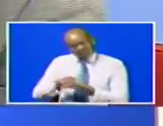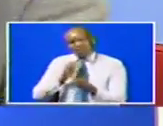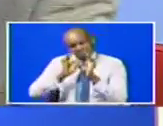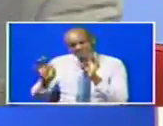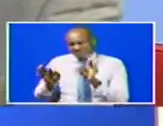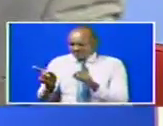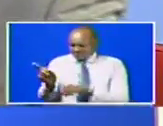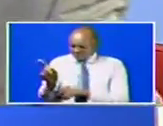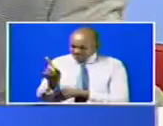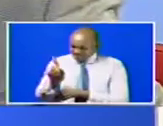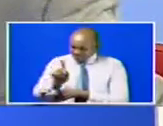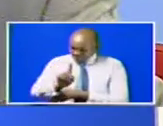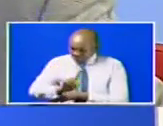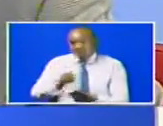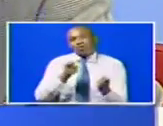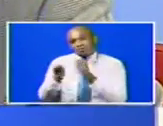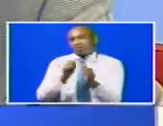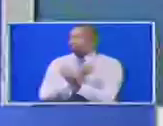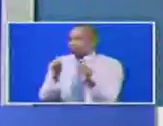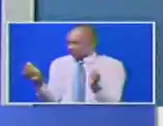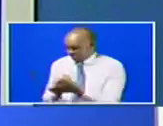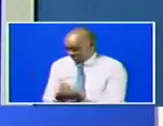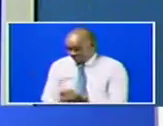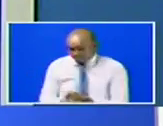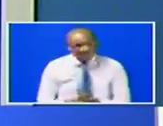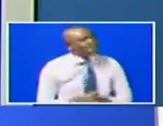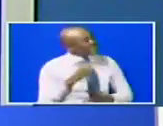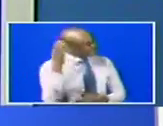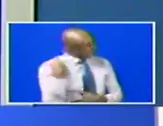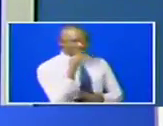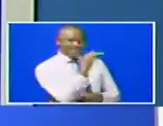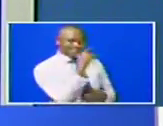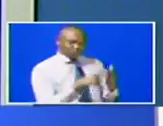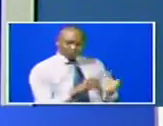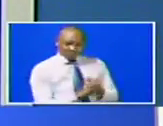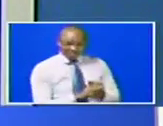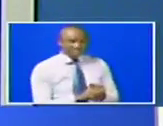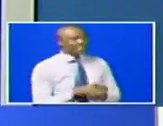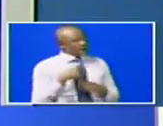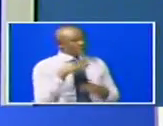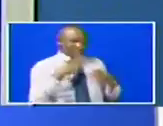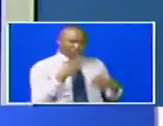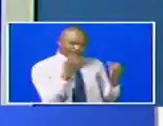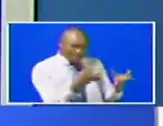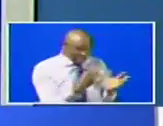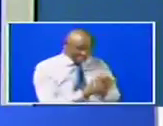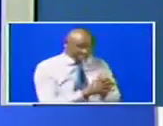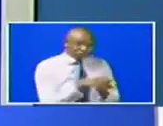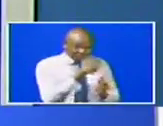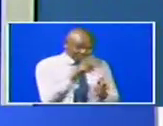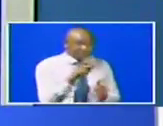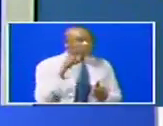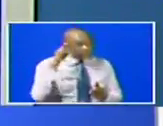your vehicle because you're going to regain control. Na mambo mawili, unajua tulikuwa tumeuliza awali, wapo watazamaji wanaamini kwamba